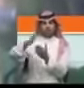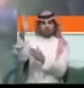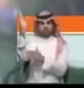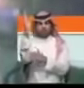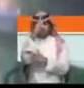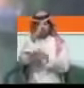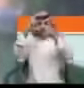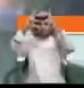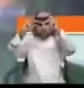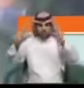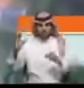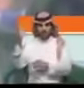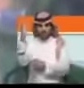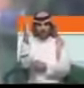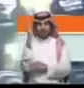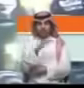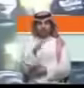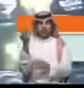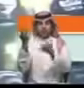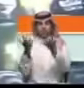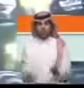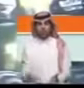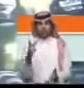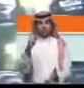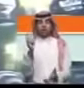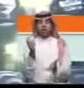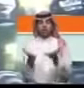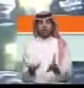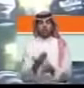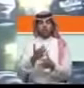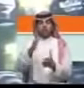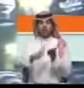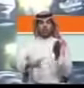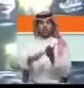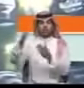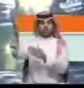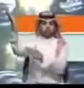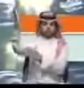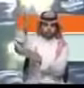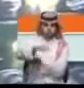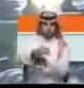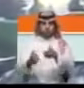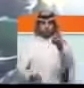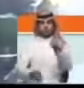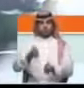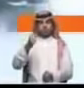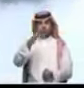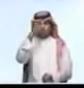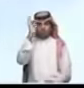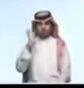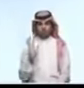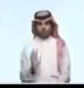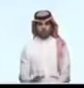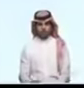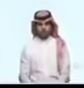الصنوبر يصل إلى عدة أطنان، مما يهدد بسقوطها فوق السيارات المارة.